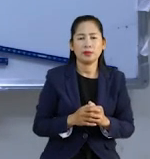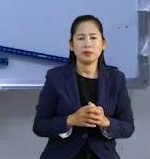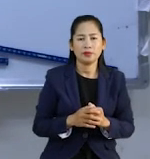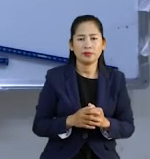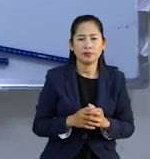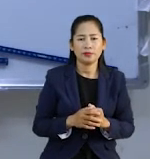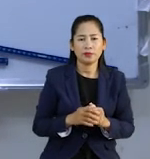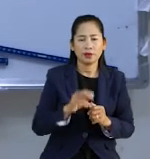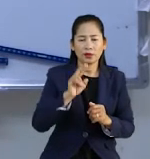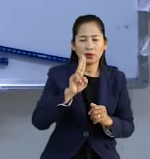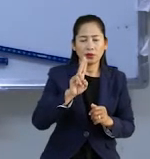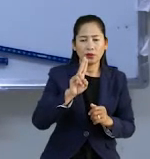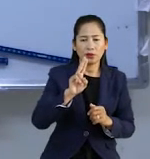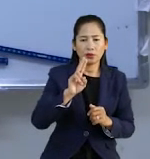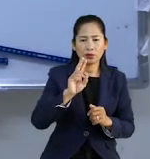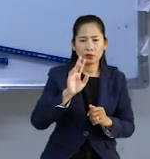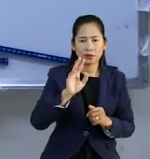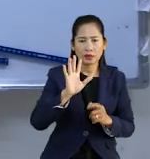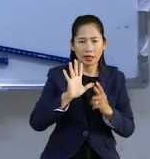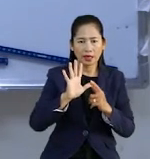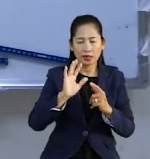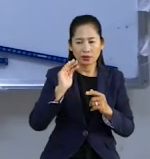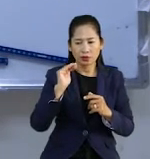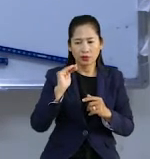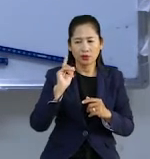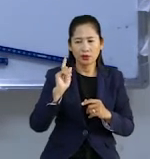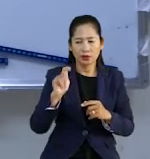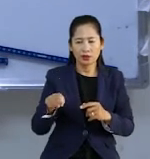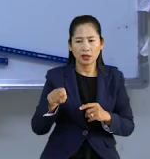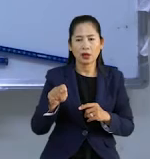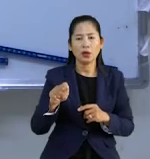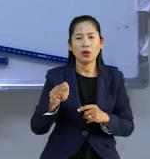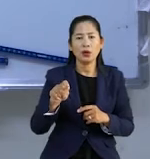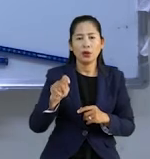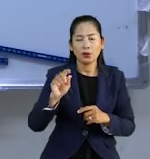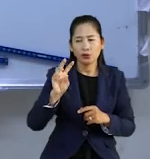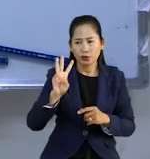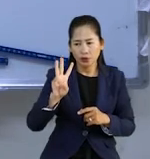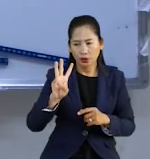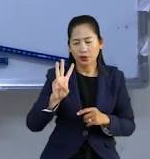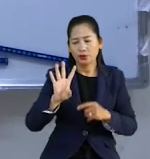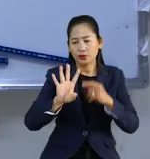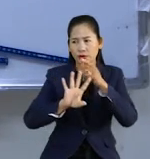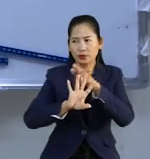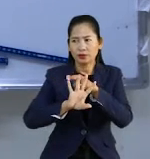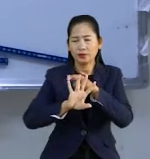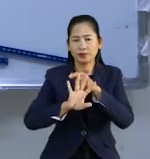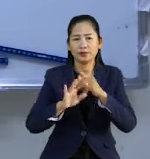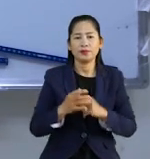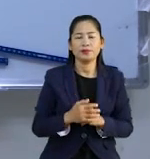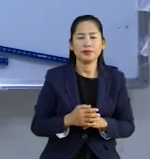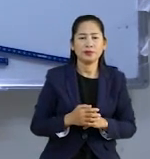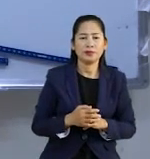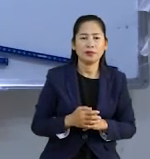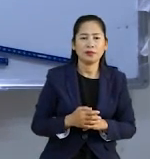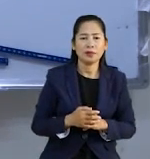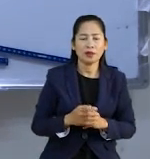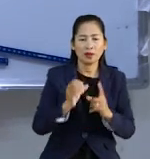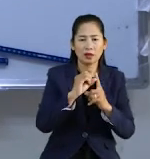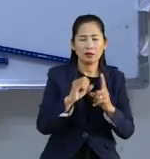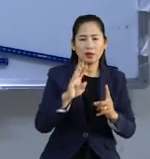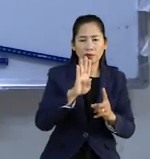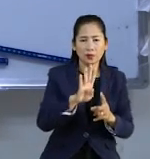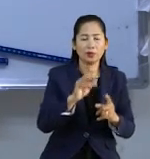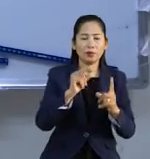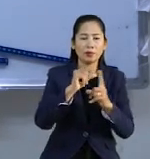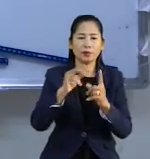บานอาศัยบานเปี้ยอาศัยมีปราสัญญาผัดเลือบานให้ระบาดตีบุญระบาด